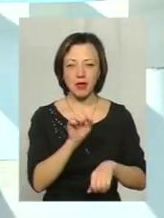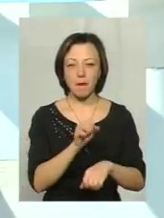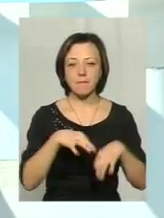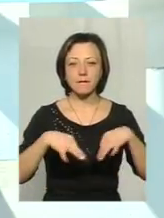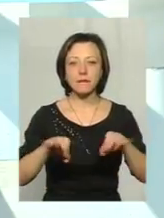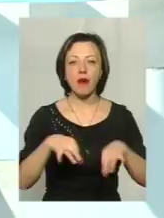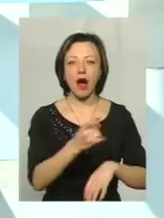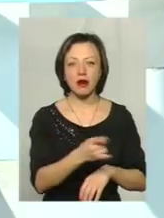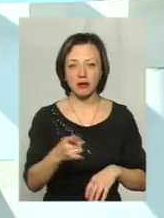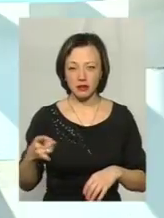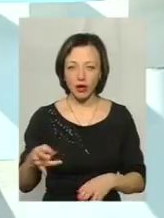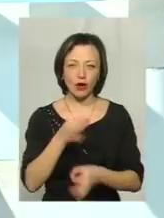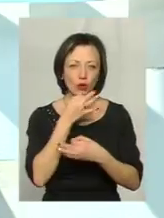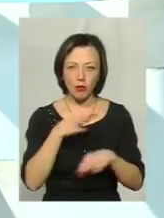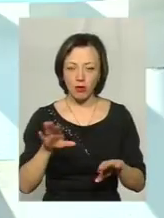паркінги.